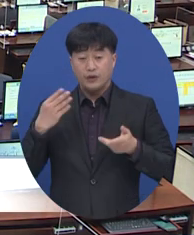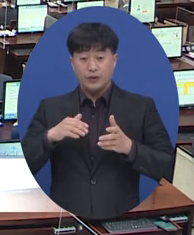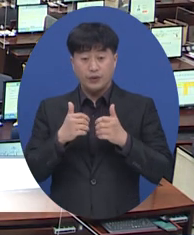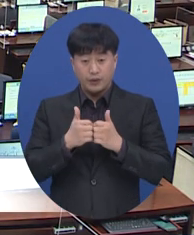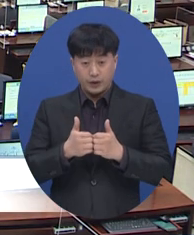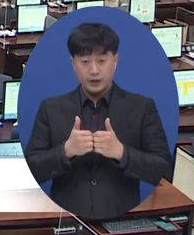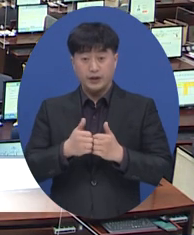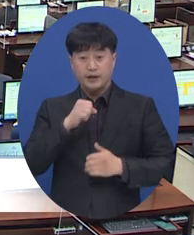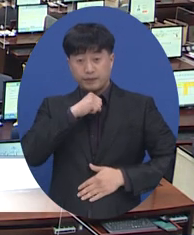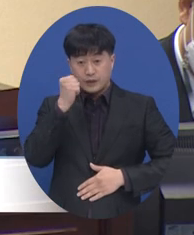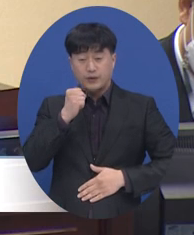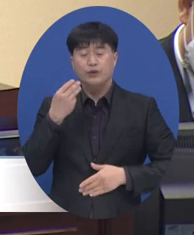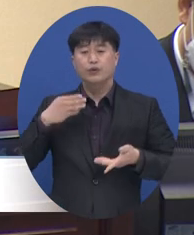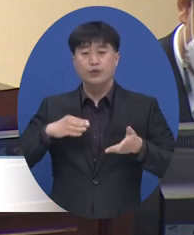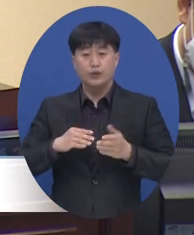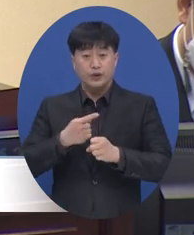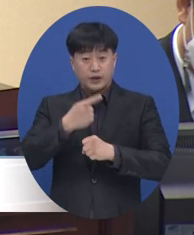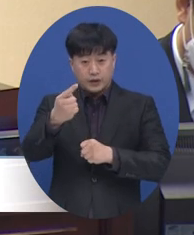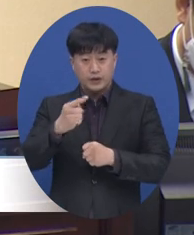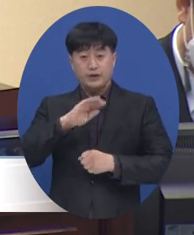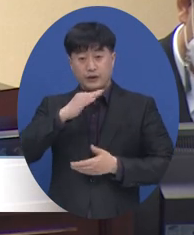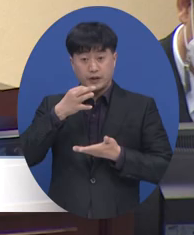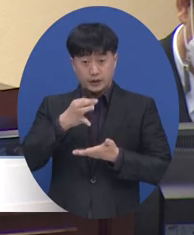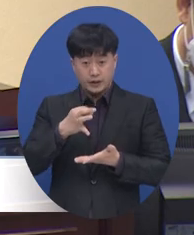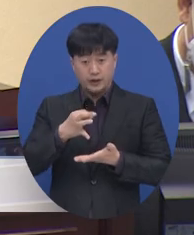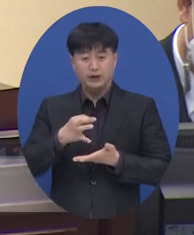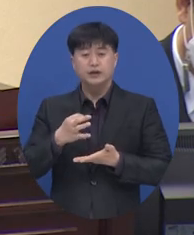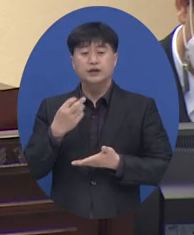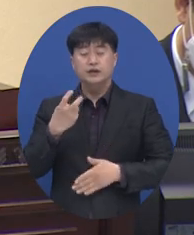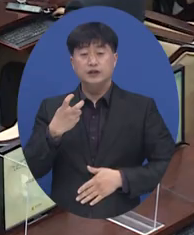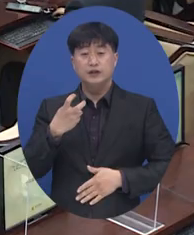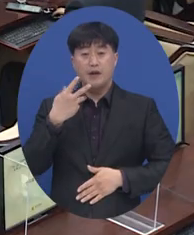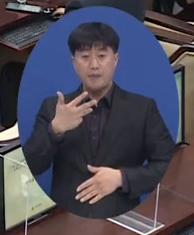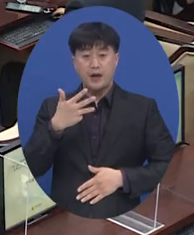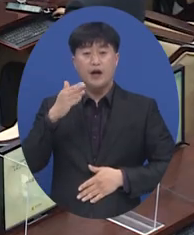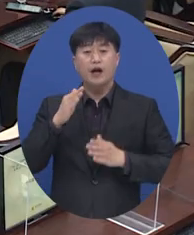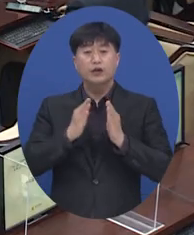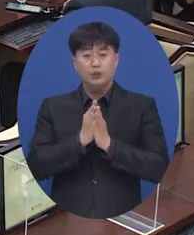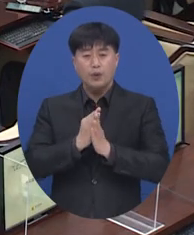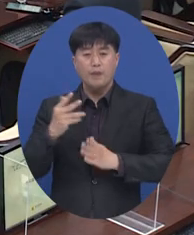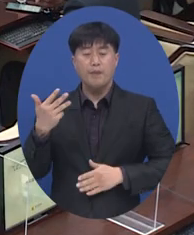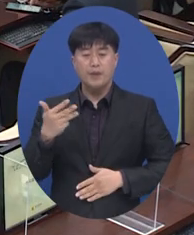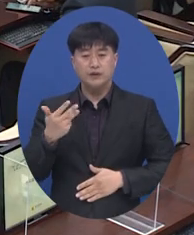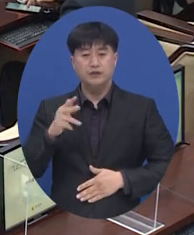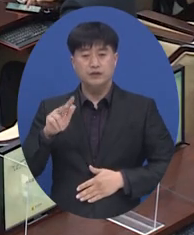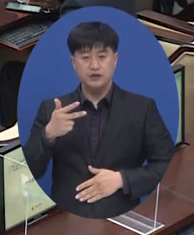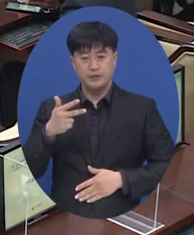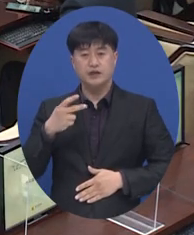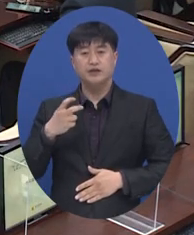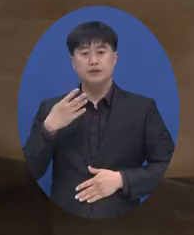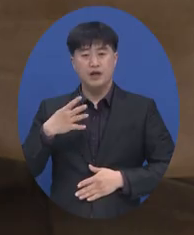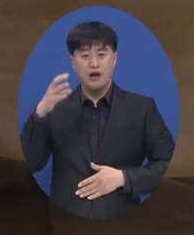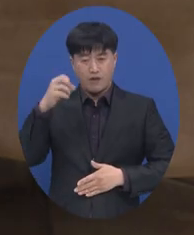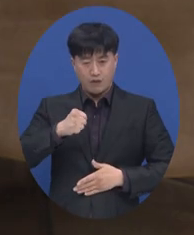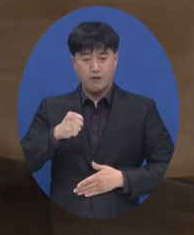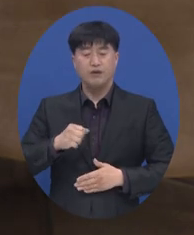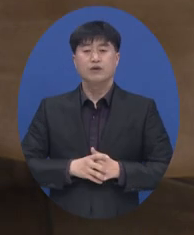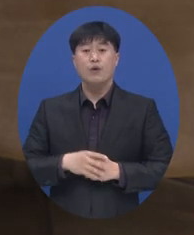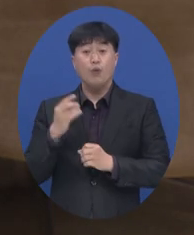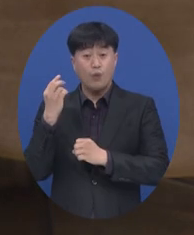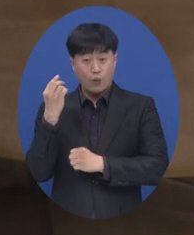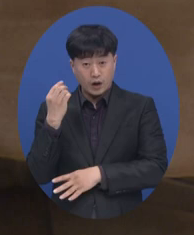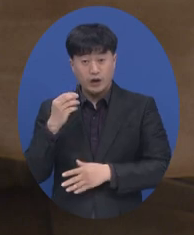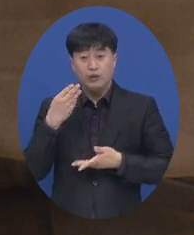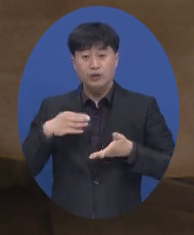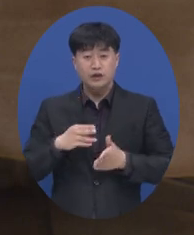경기도 의회가 통과시킨 경기도의 내년도 예산은 28조 8,724억 원 규모입니다. 원래